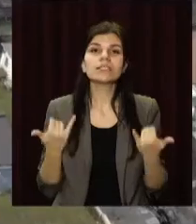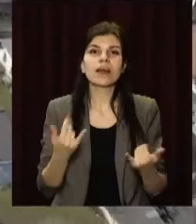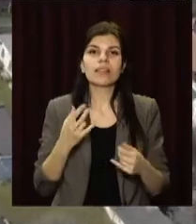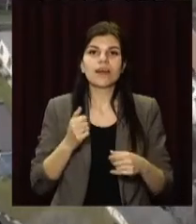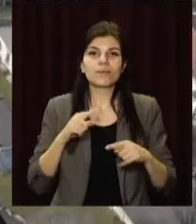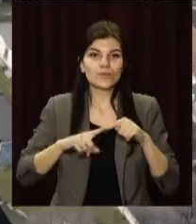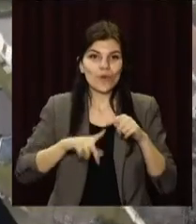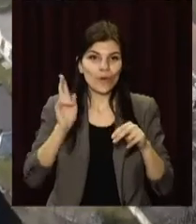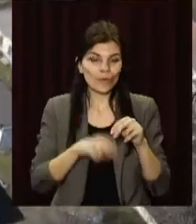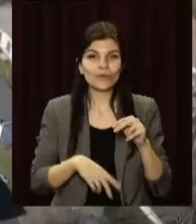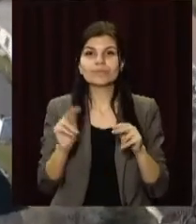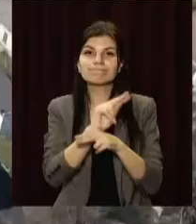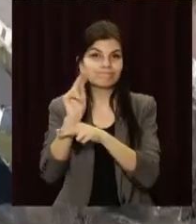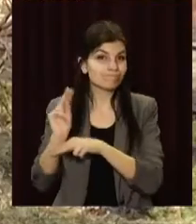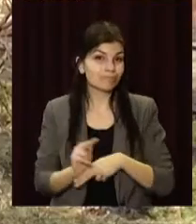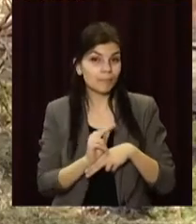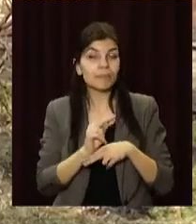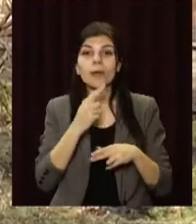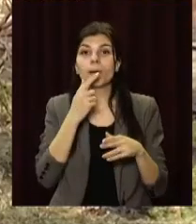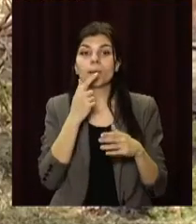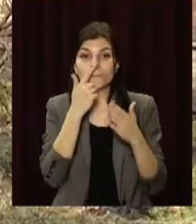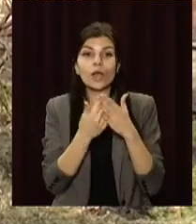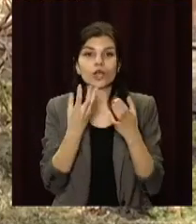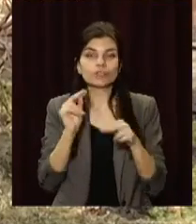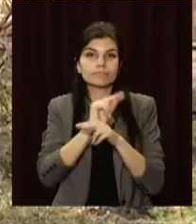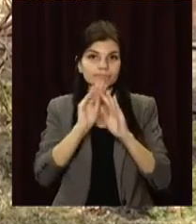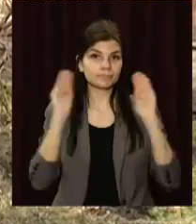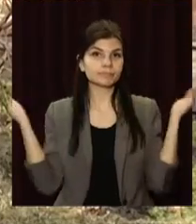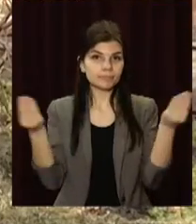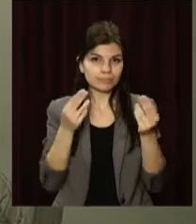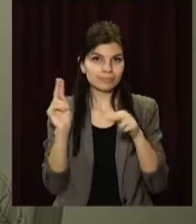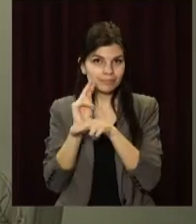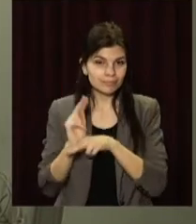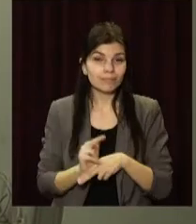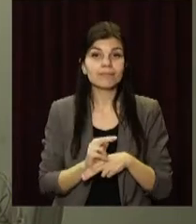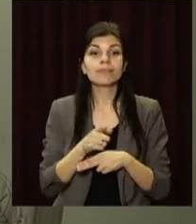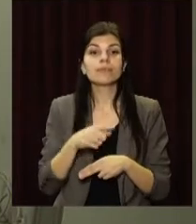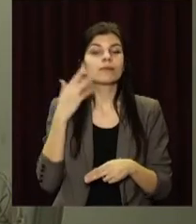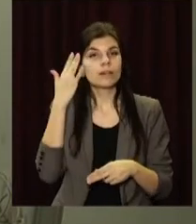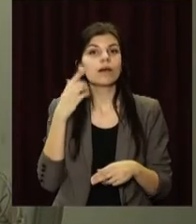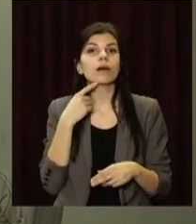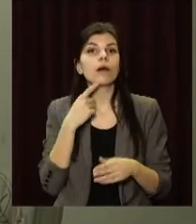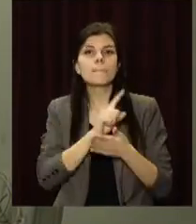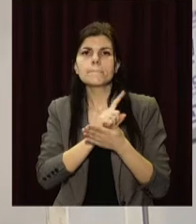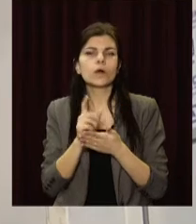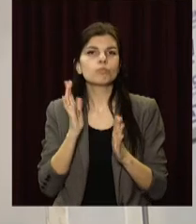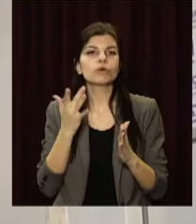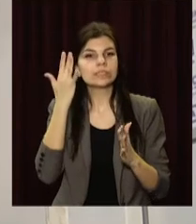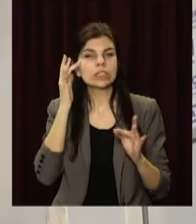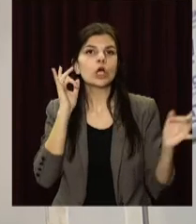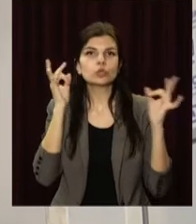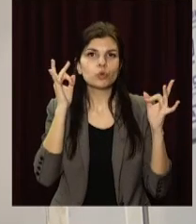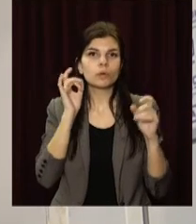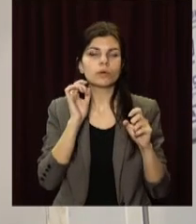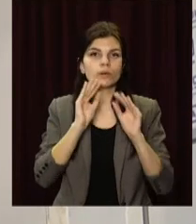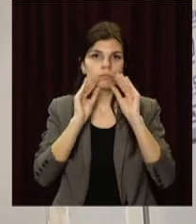фініші внутрішнє оздоблення приміщень. Попереду фасадні роботи. За проєктом передбачена максимальна шумоізоляція, аби